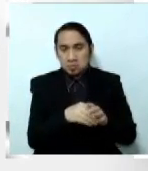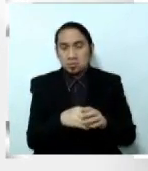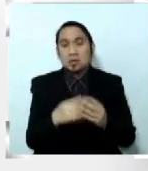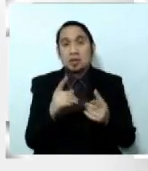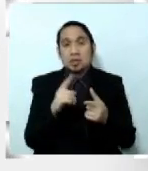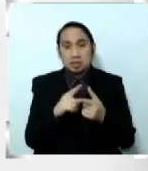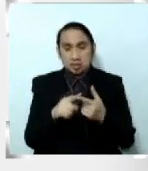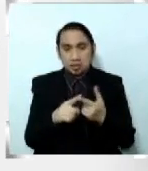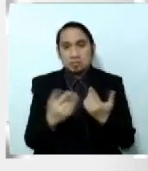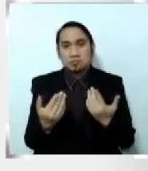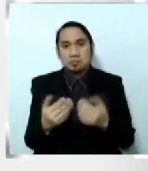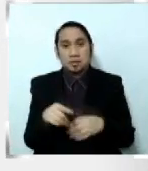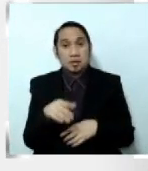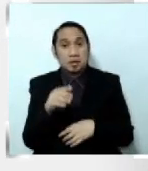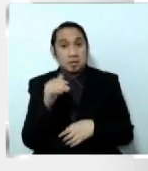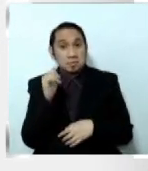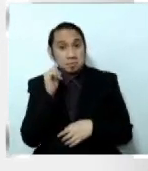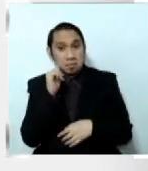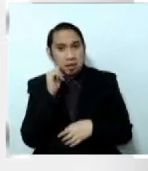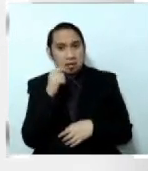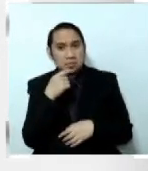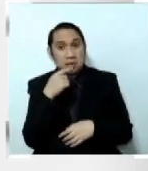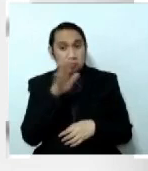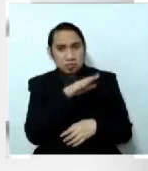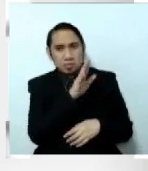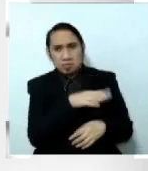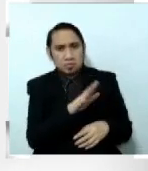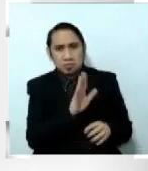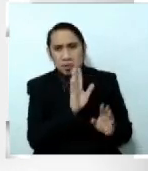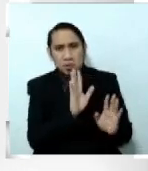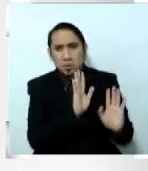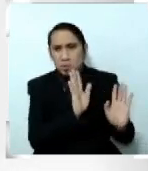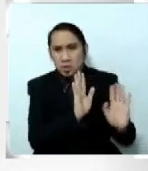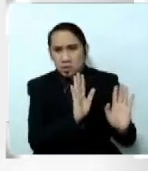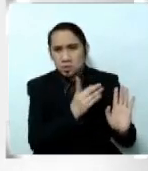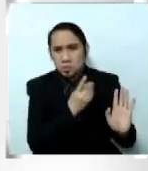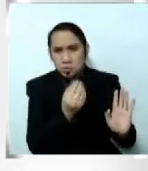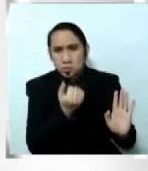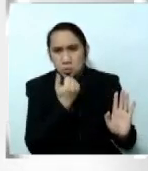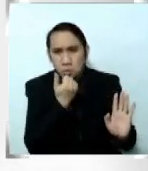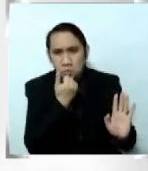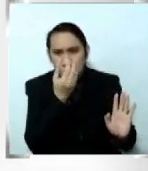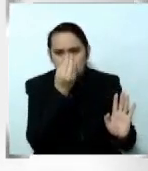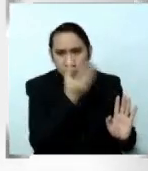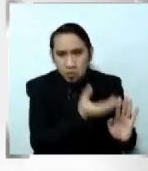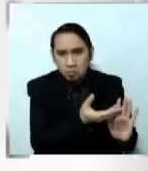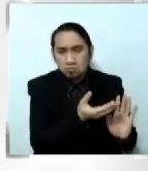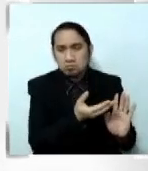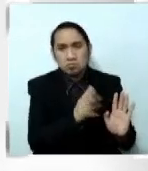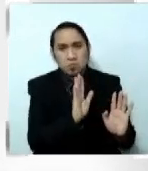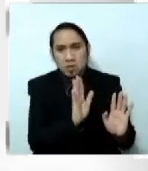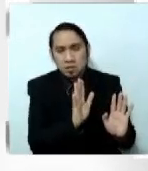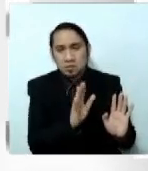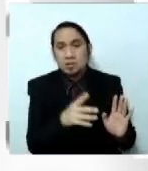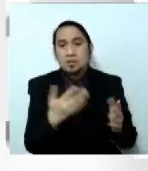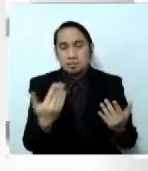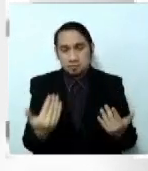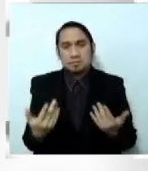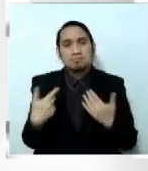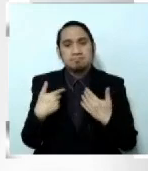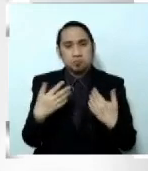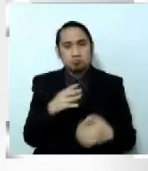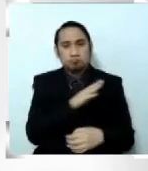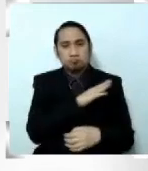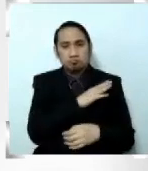sinita ni Elma ang nag-alok sa kanya na mali ang kanilang ginagawa. Naglakas loob daw si Elma na i-post ang kanyang naging